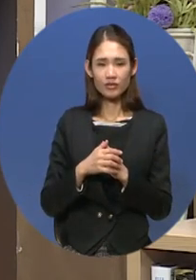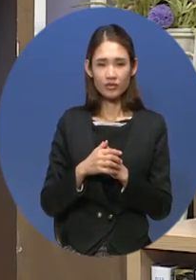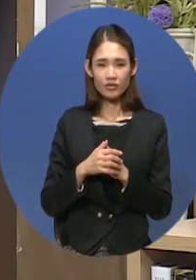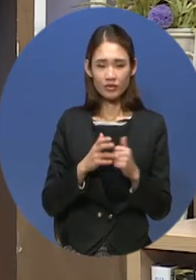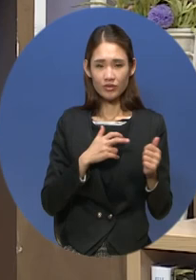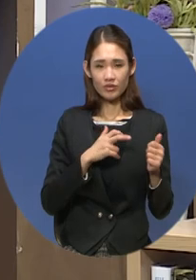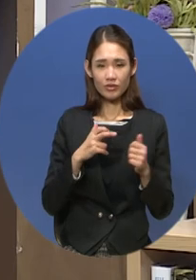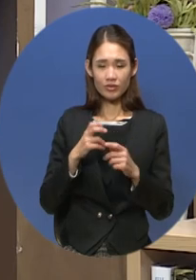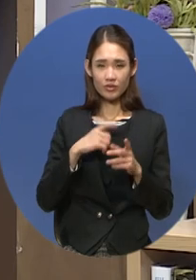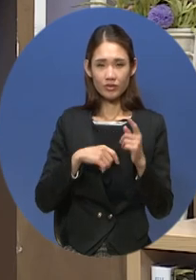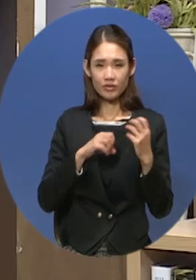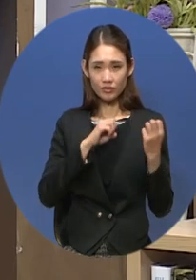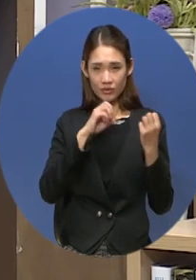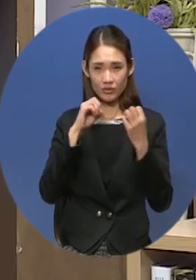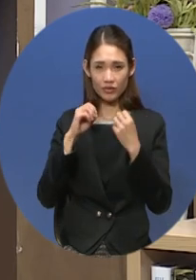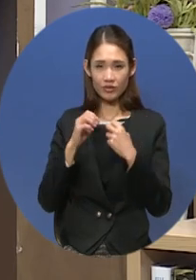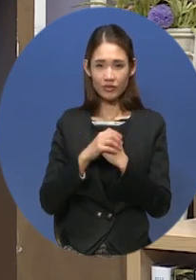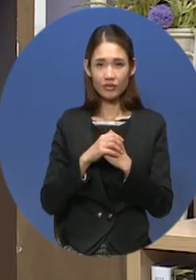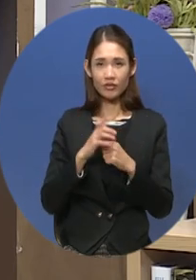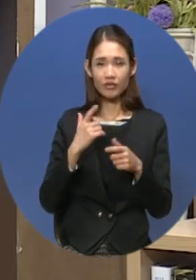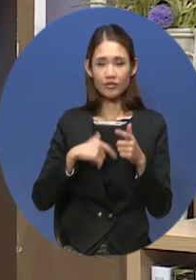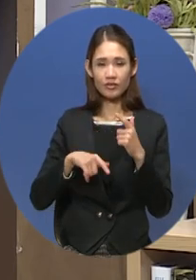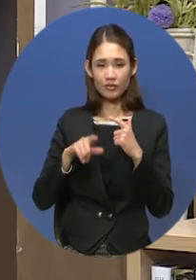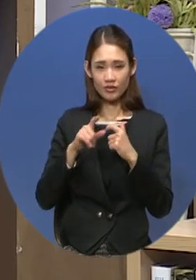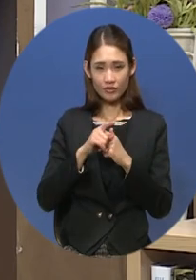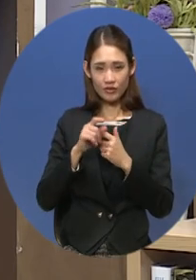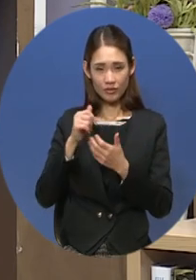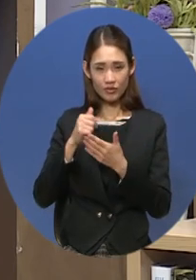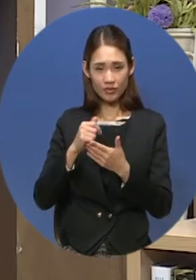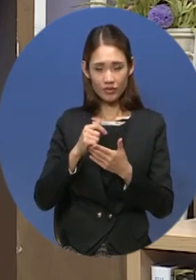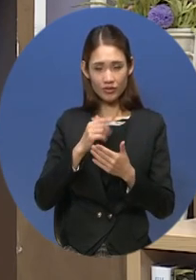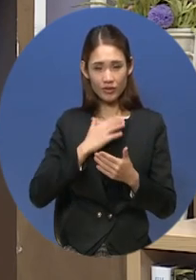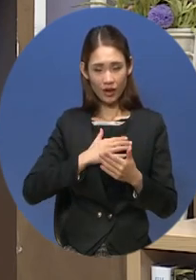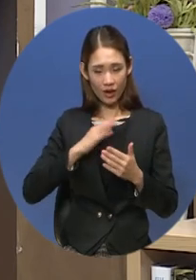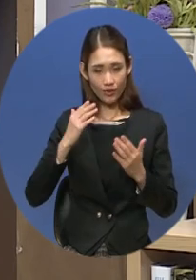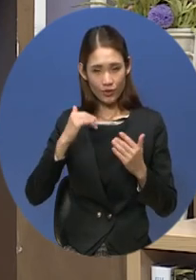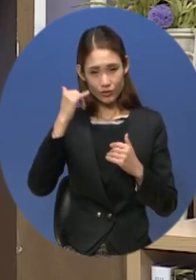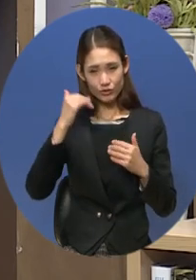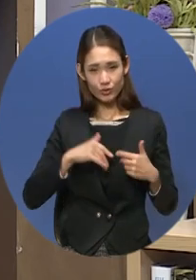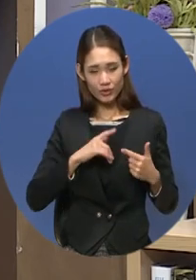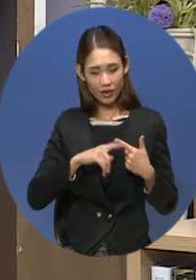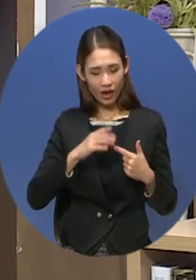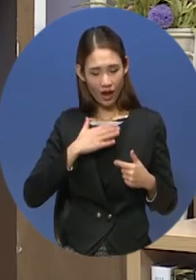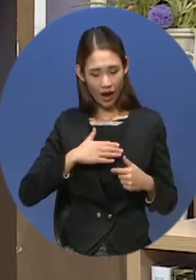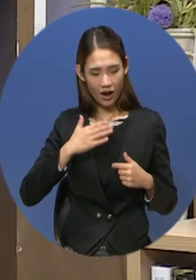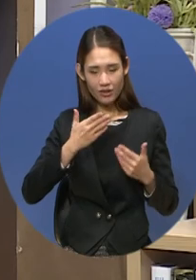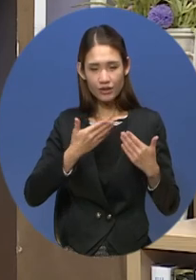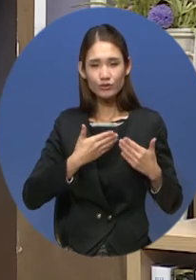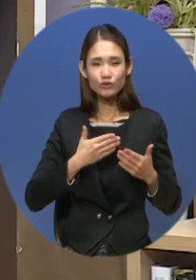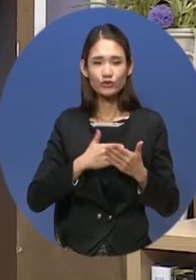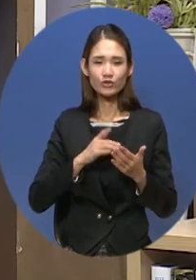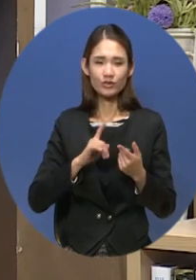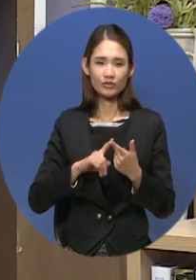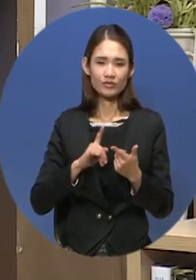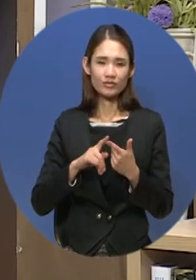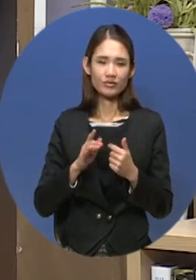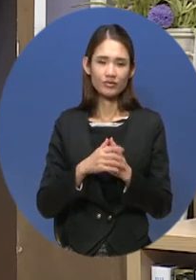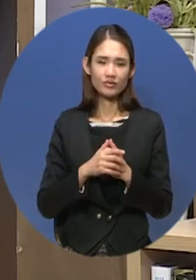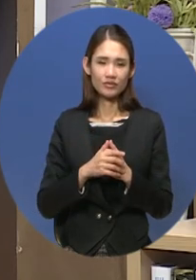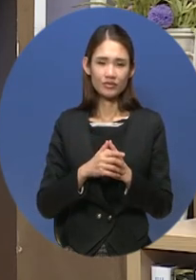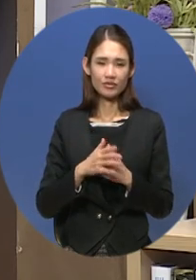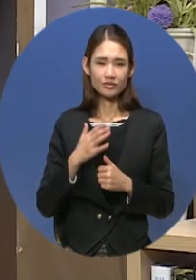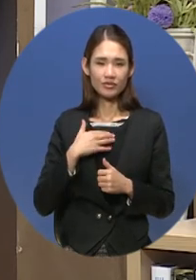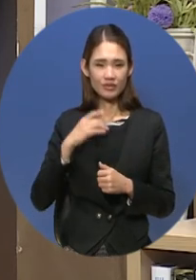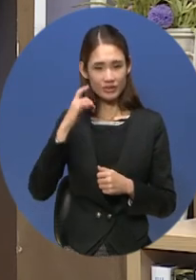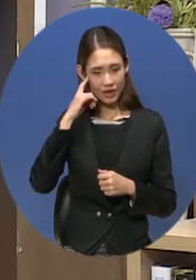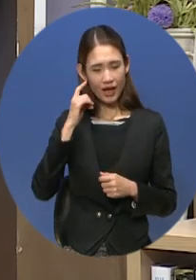촬영을 하면서 또 이야기를 나누면서 의원님에 대해서 또 알게 되고 충남에 대해서 알게 되면서 아, 내 생각이